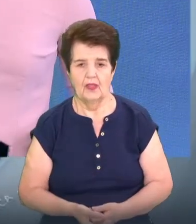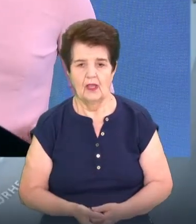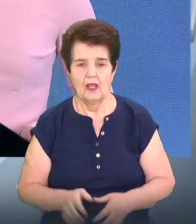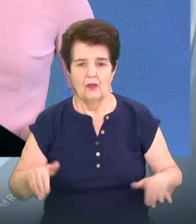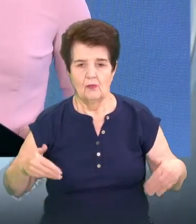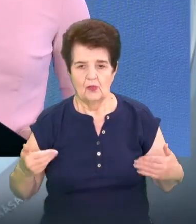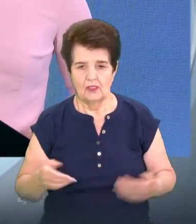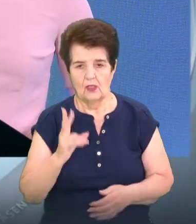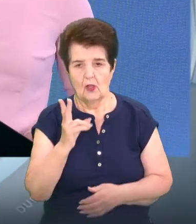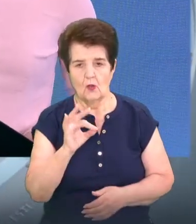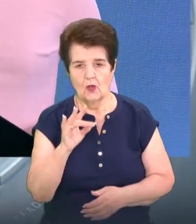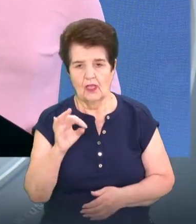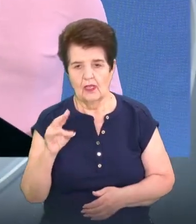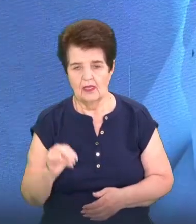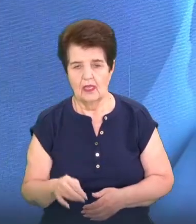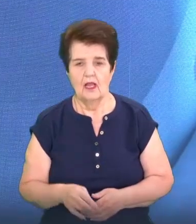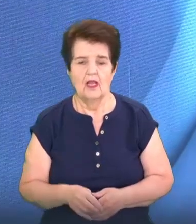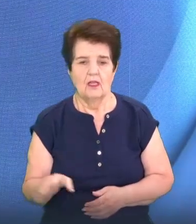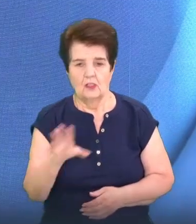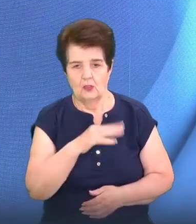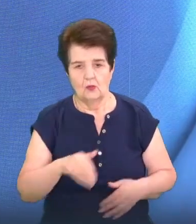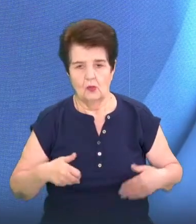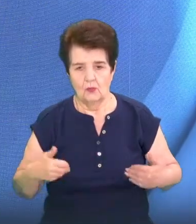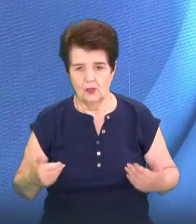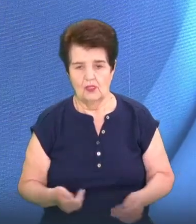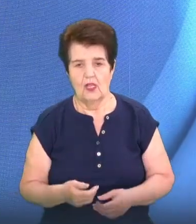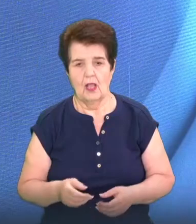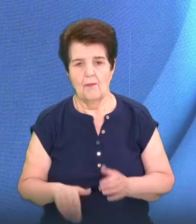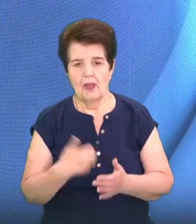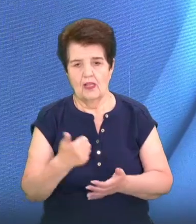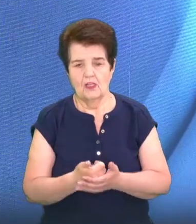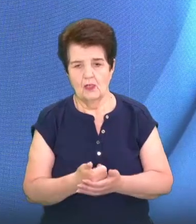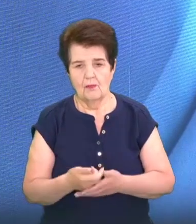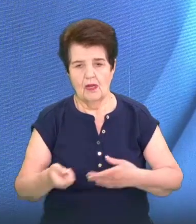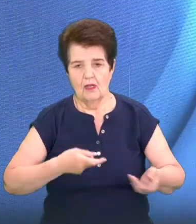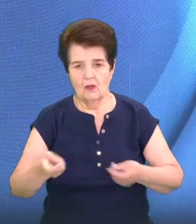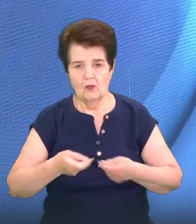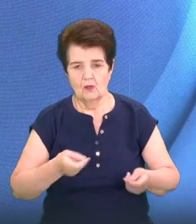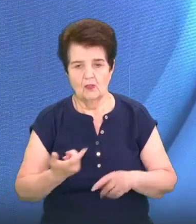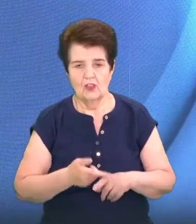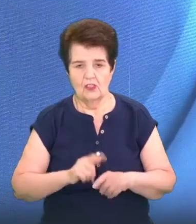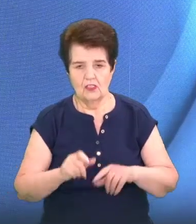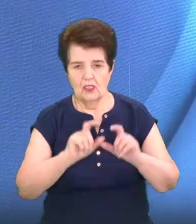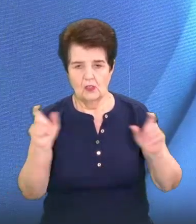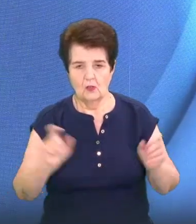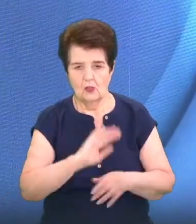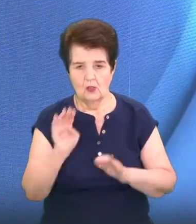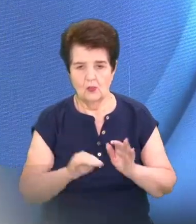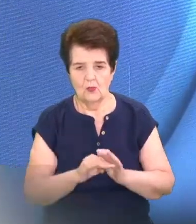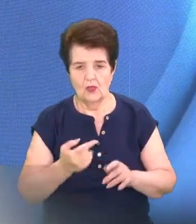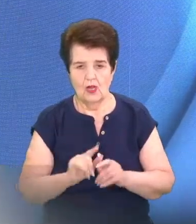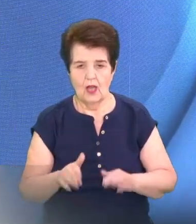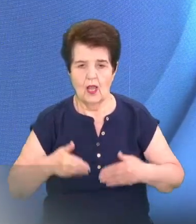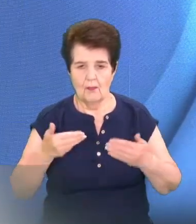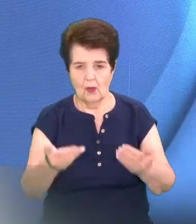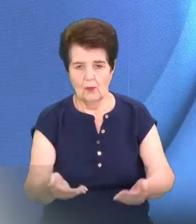Bună ziua, Corina, bun găsit tuturor. Principalele puncte ale agendei sunt alegerea conducerii acestei instituții și supunerea la vot a